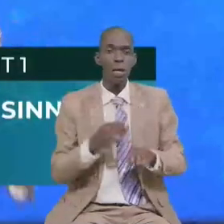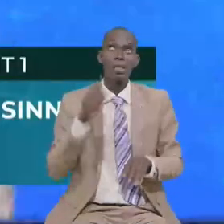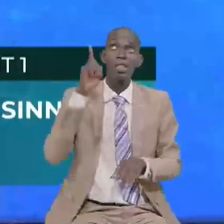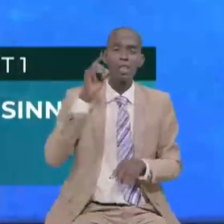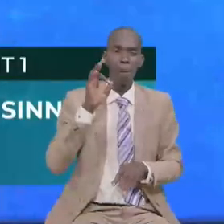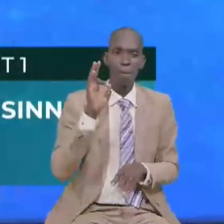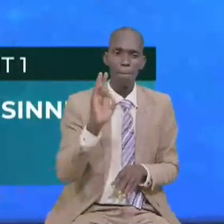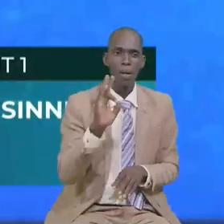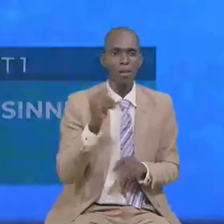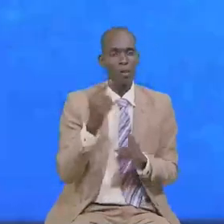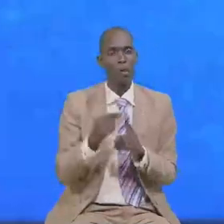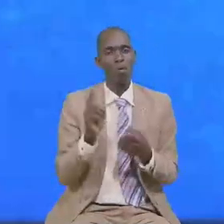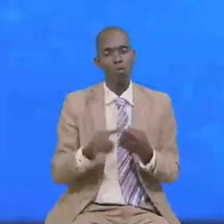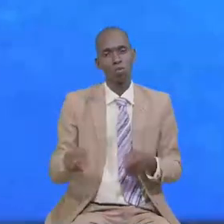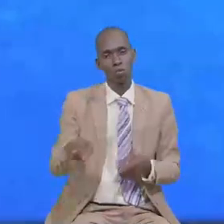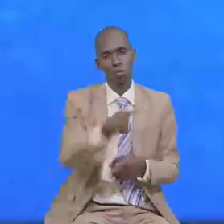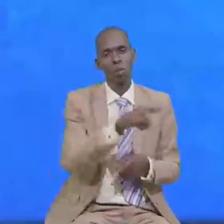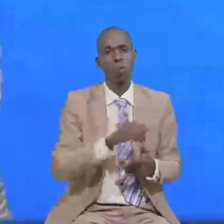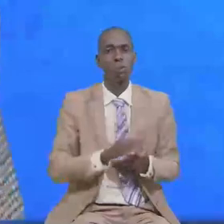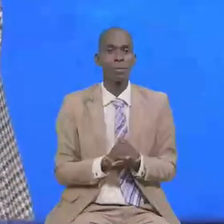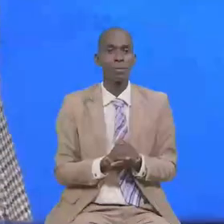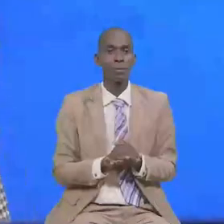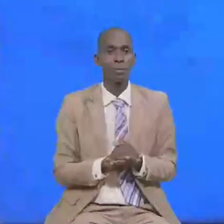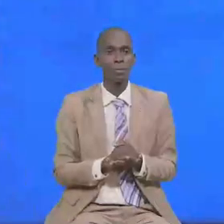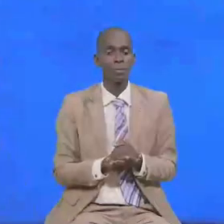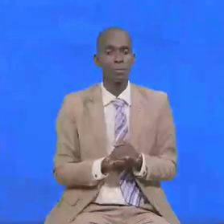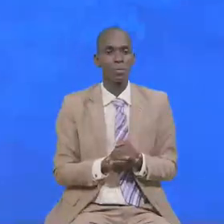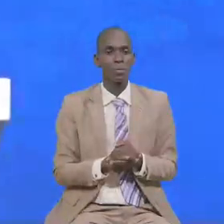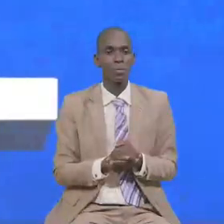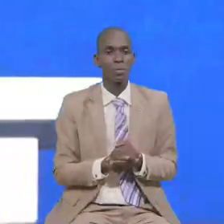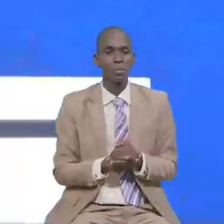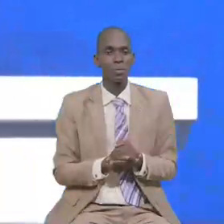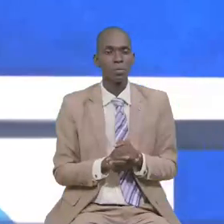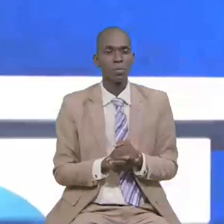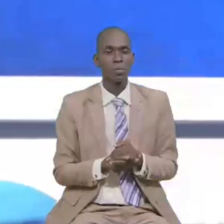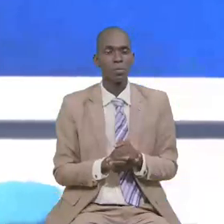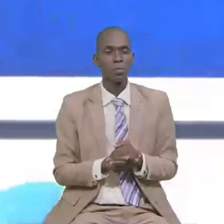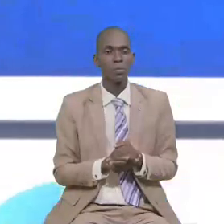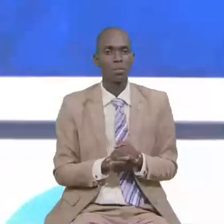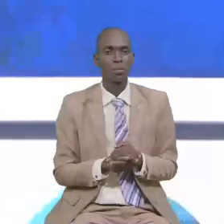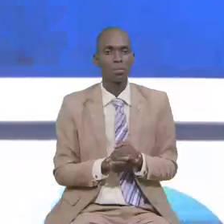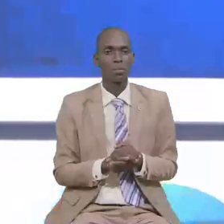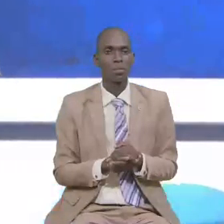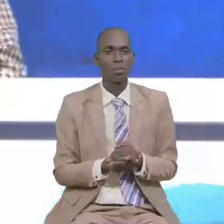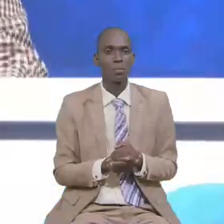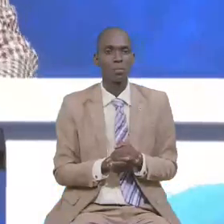contenir. Il leur annonçait la parole.